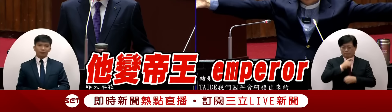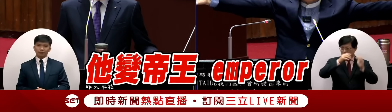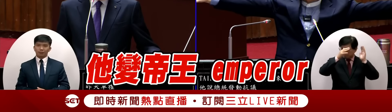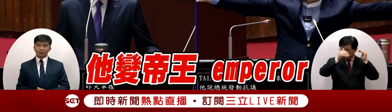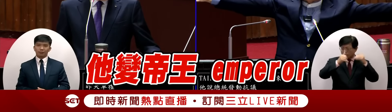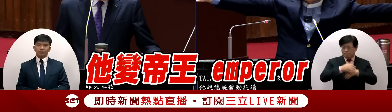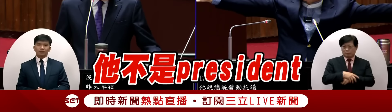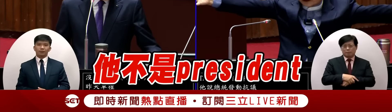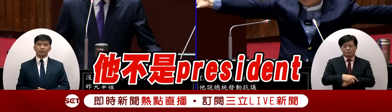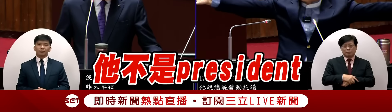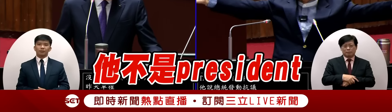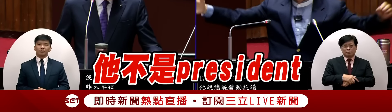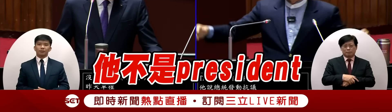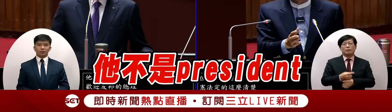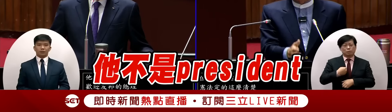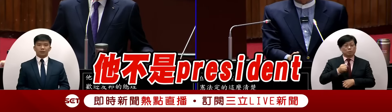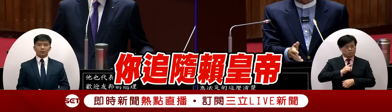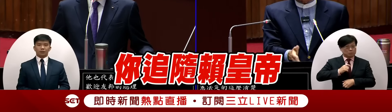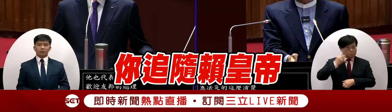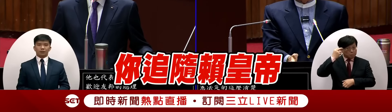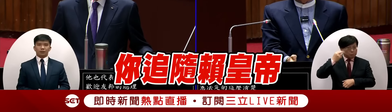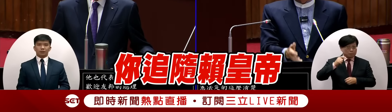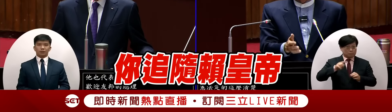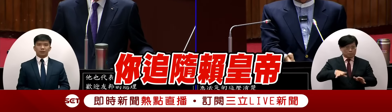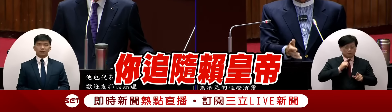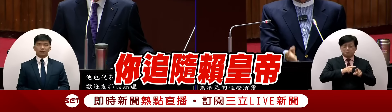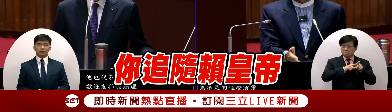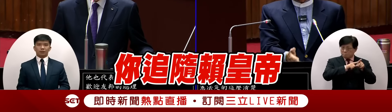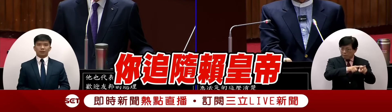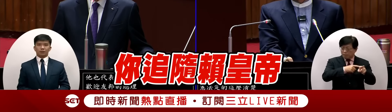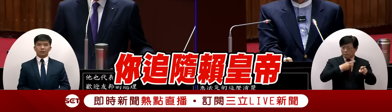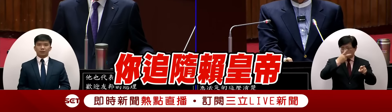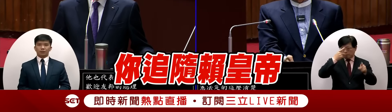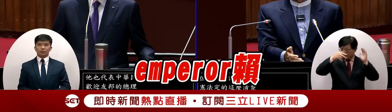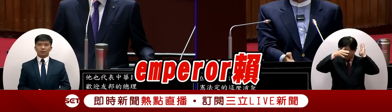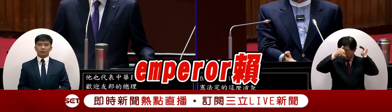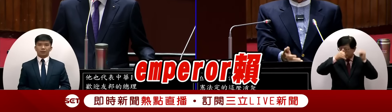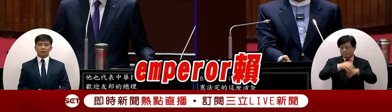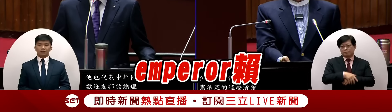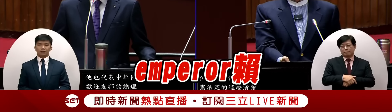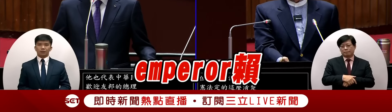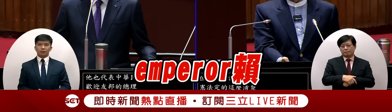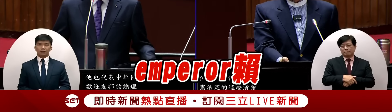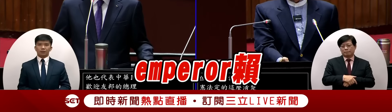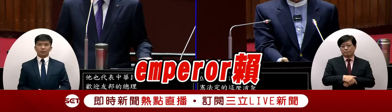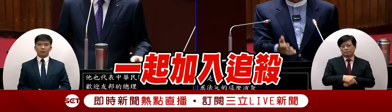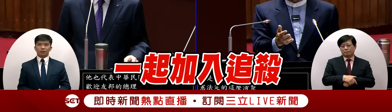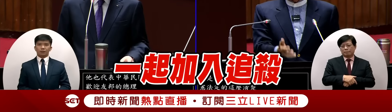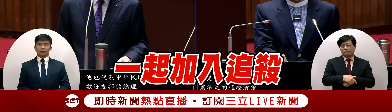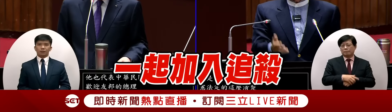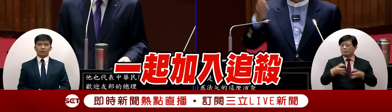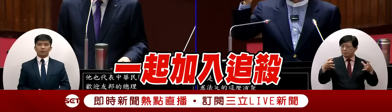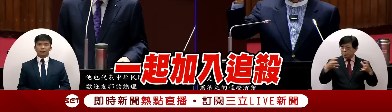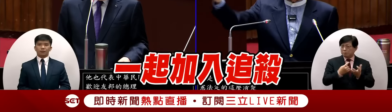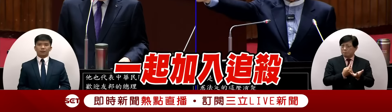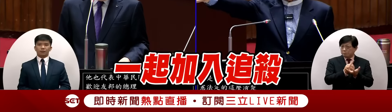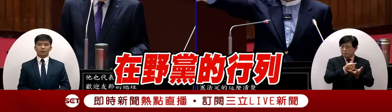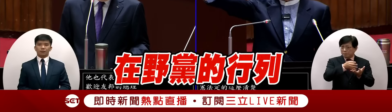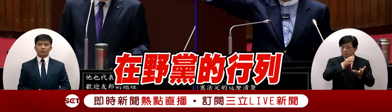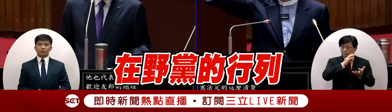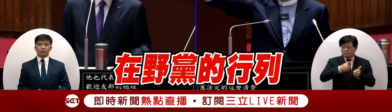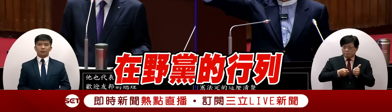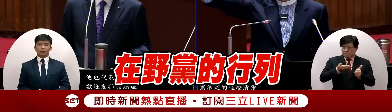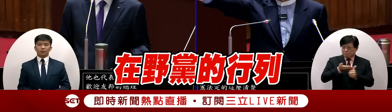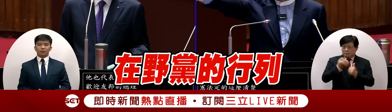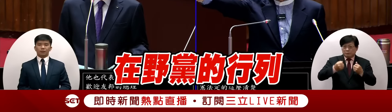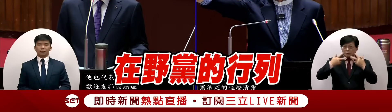王 ，emperor， 他不是 president。你追随赖皇帝 ，emperor 赖。一起加入追杀